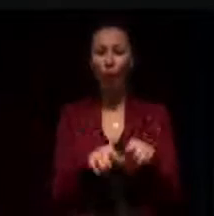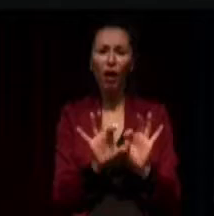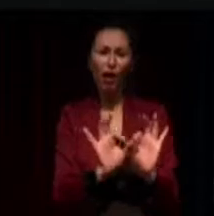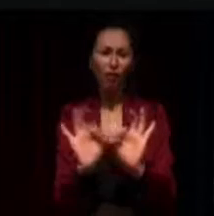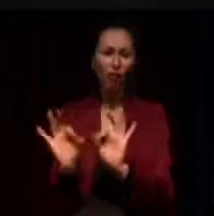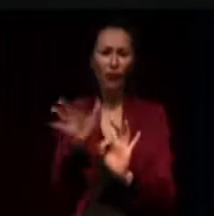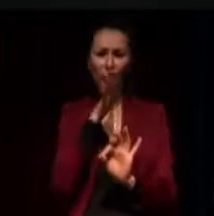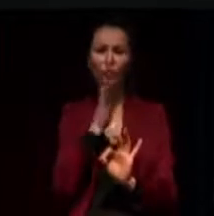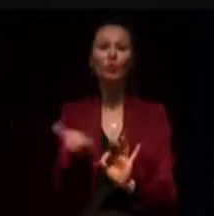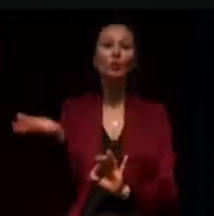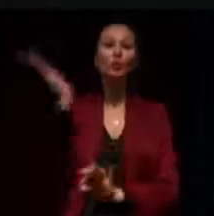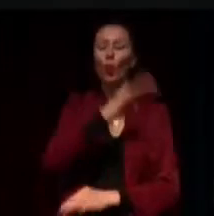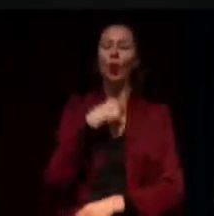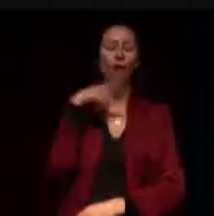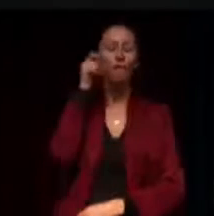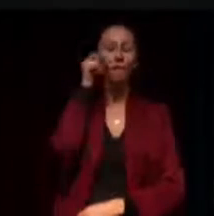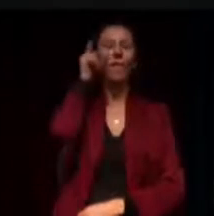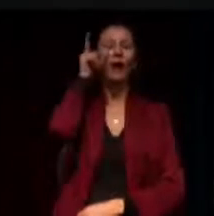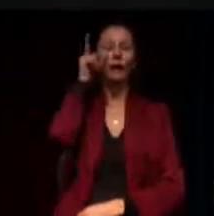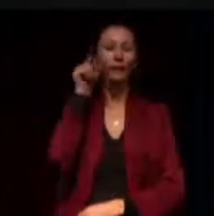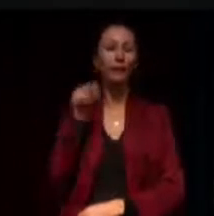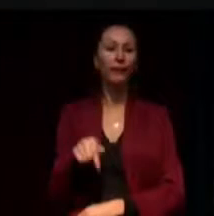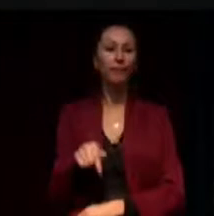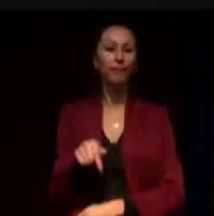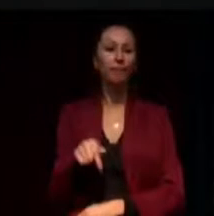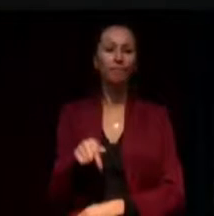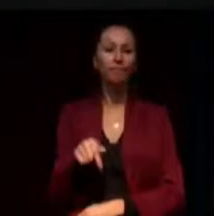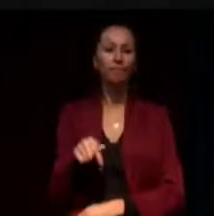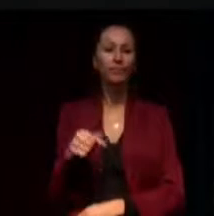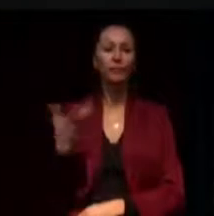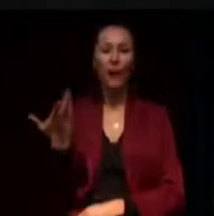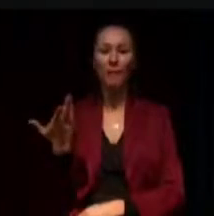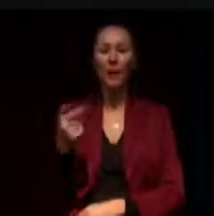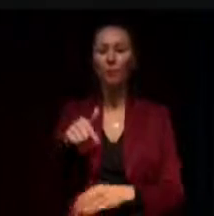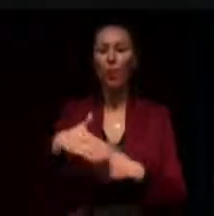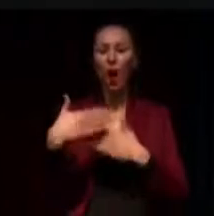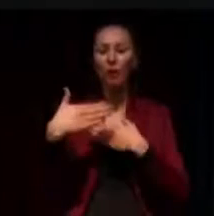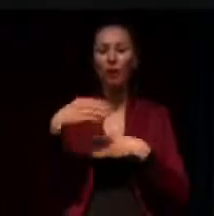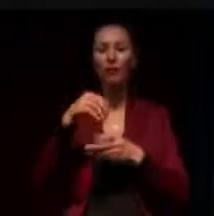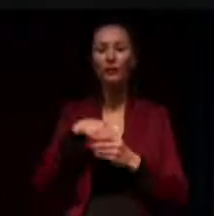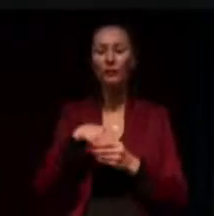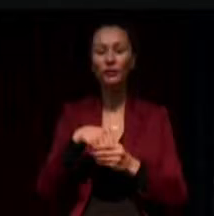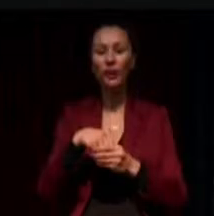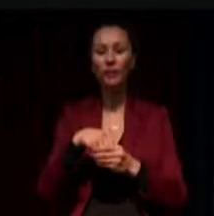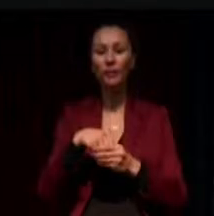böyle olduğunu tabii çok sonradan fark ettik. Dönünceye kadar, ama bu arada bu